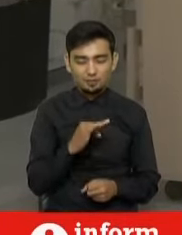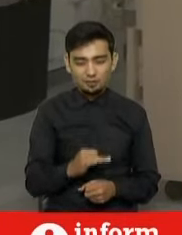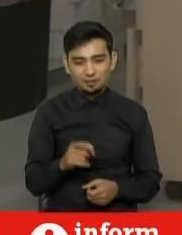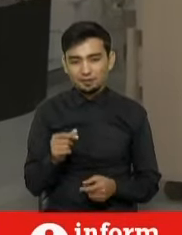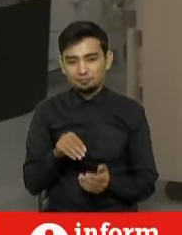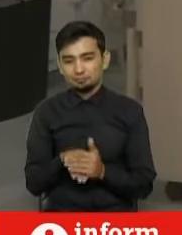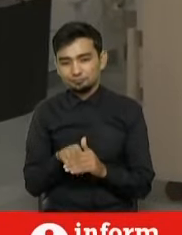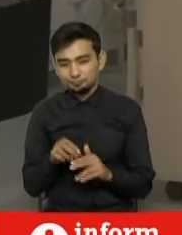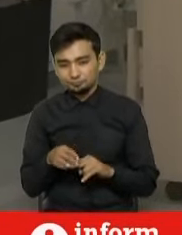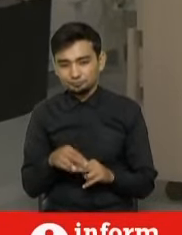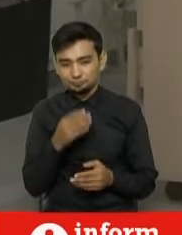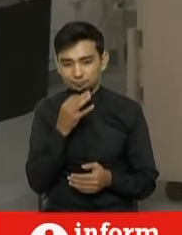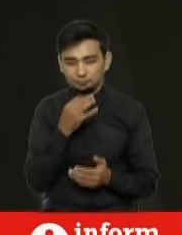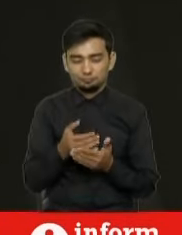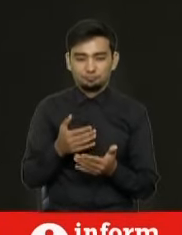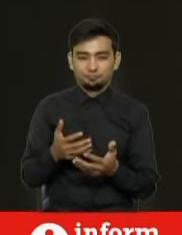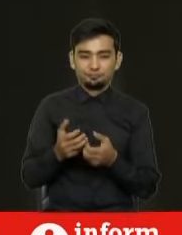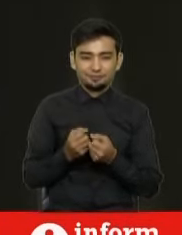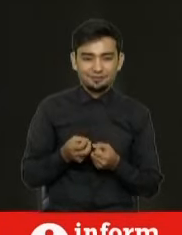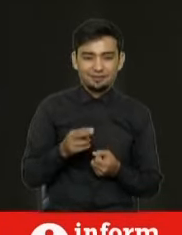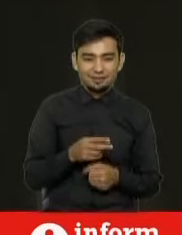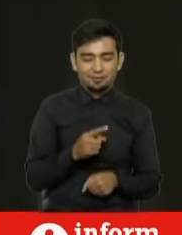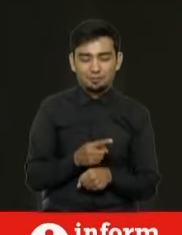қордағы қаржыны мерзімінен бұрын пайдалануға